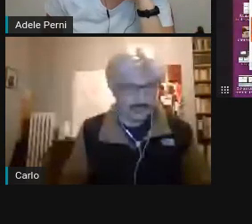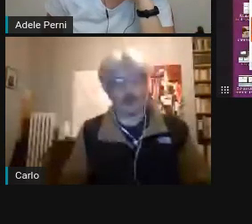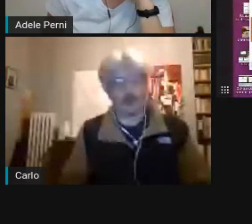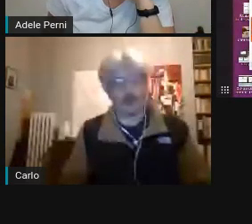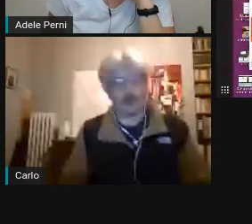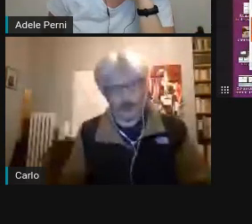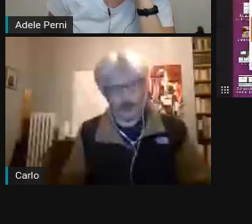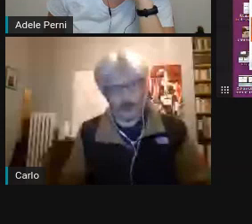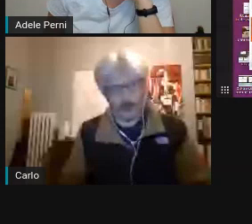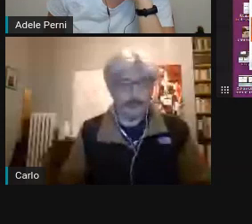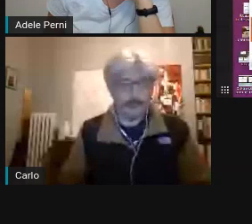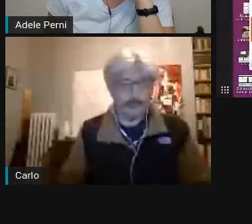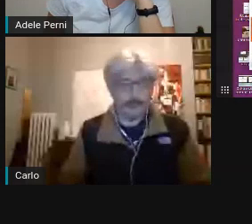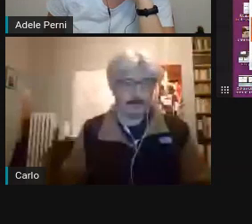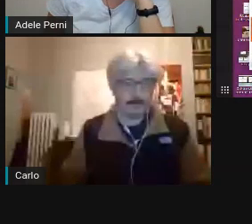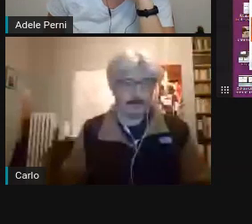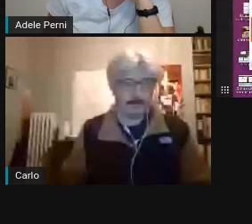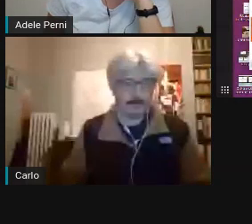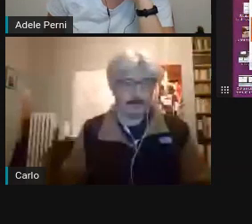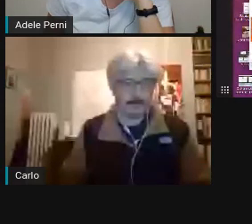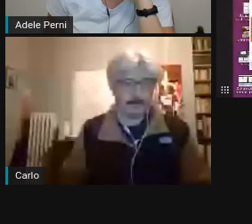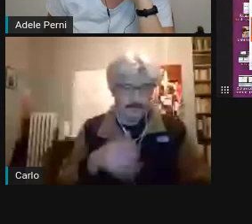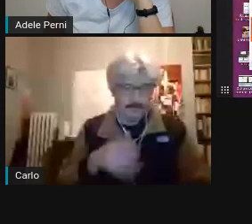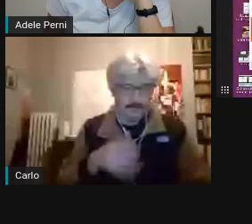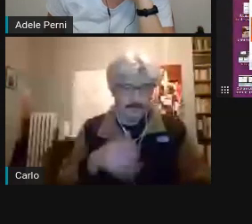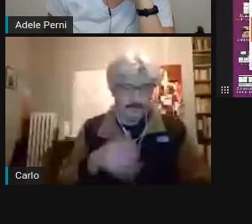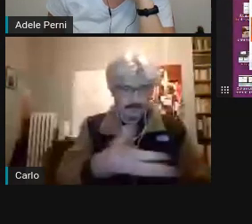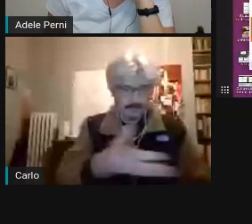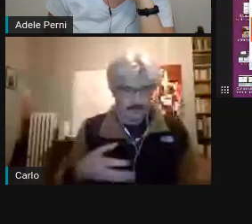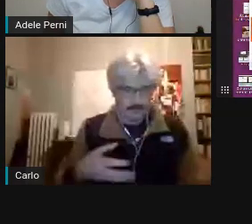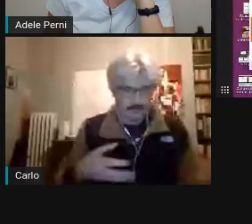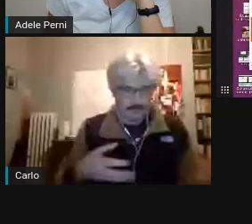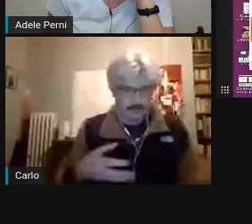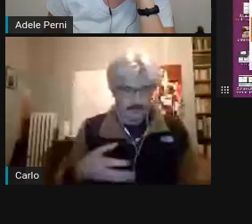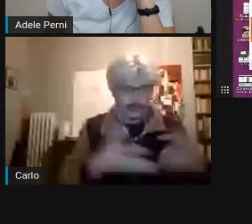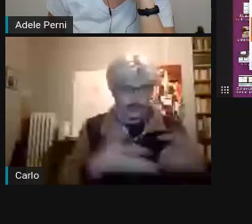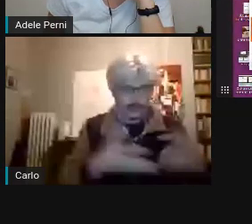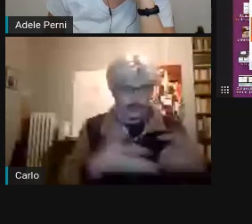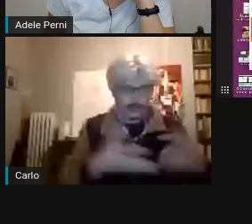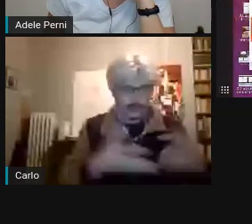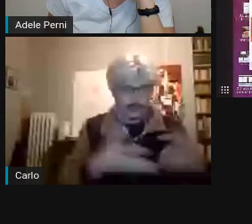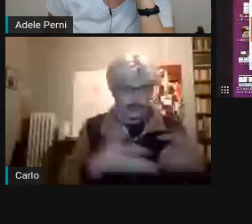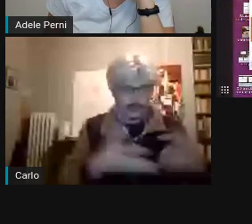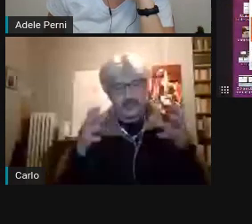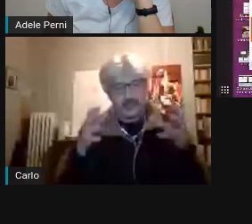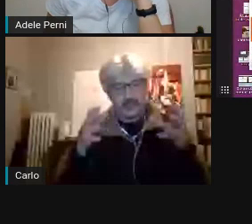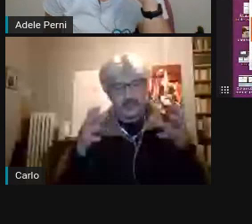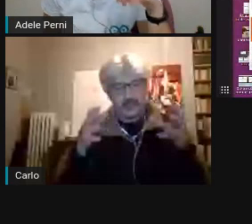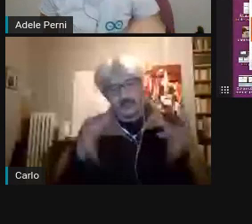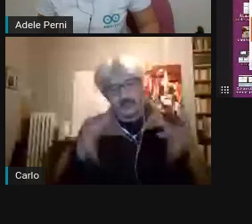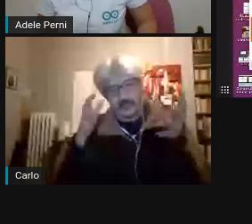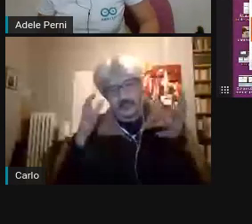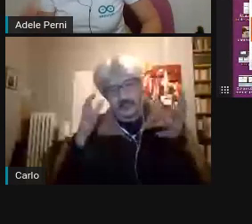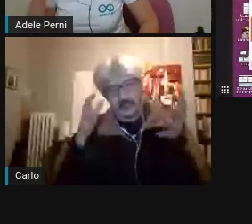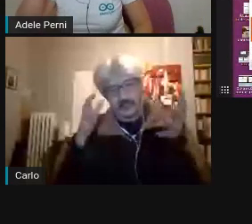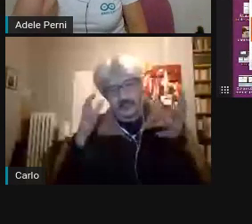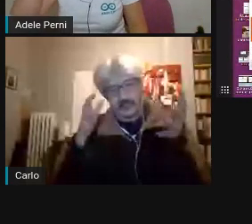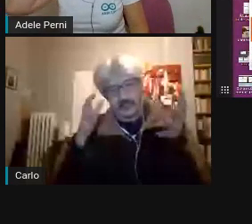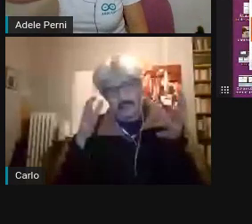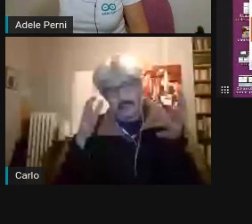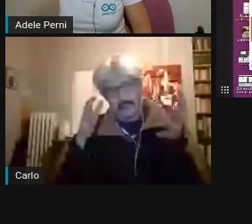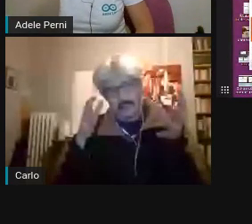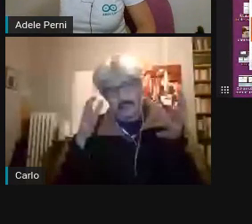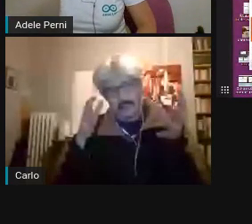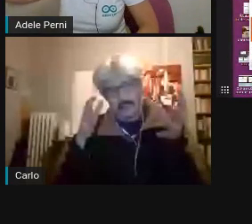o comunque dei problemi perché permette con semplici movimenti di costruire un apparato domotico ed è l